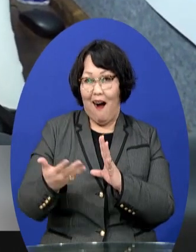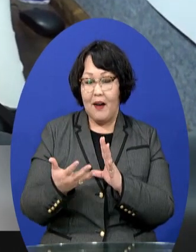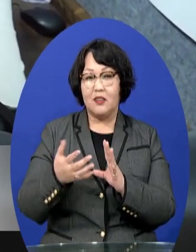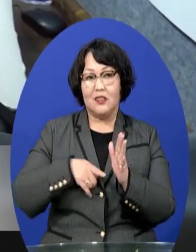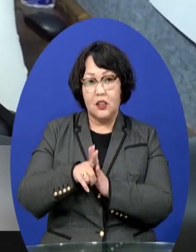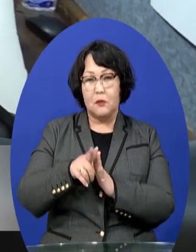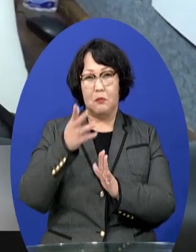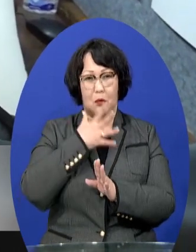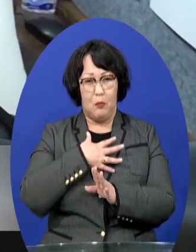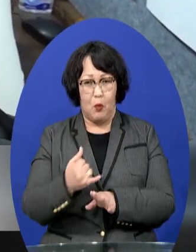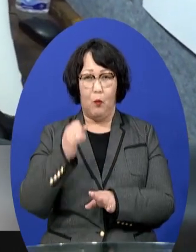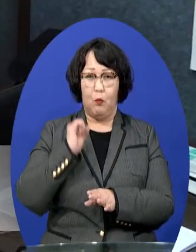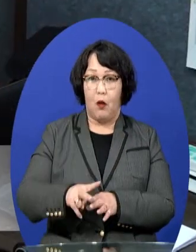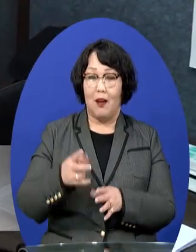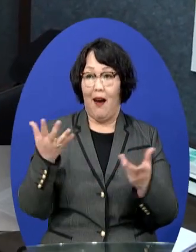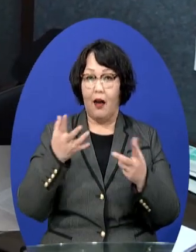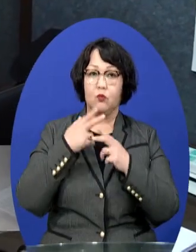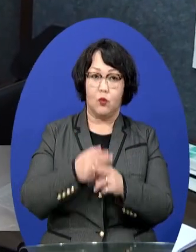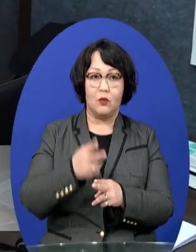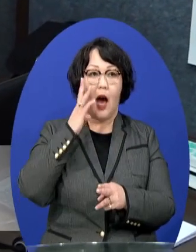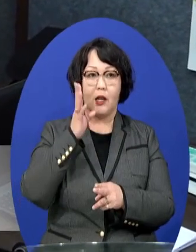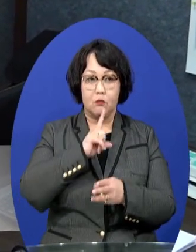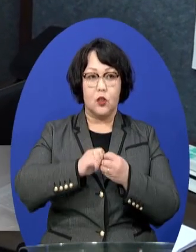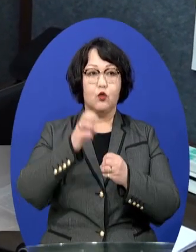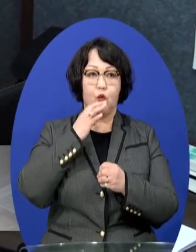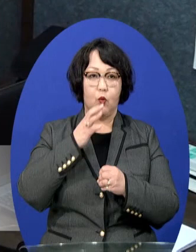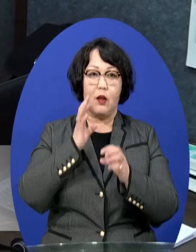байдал хүндэрсэн үед ямар арга хэмжээ авахыг ч эмч нар зөвлөх юм.